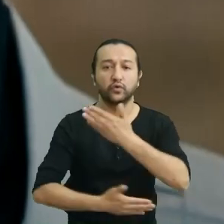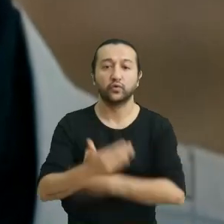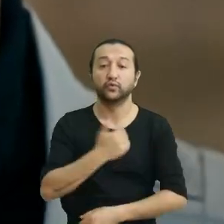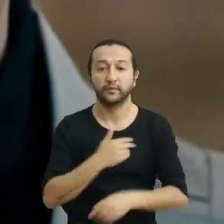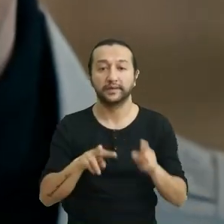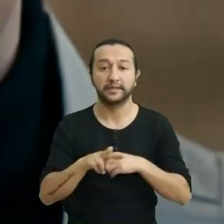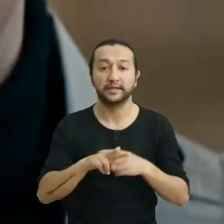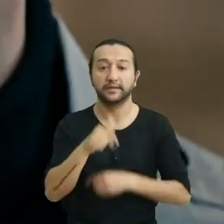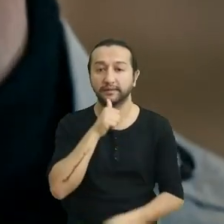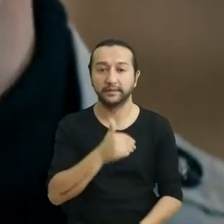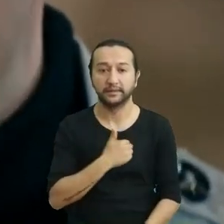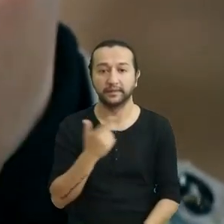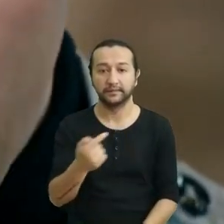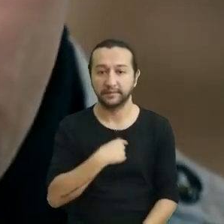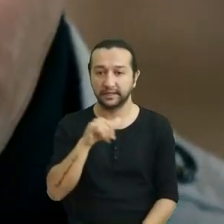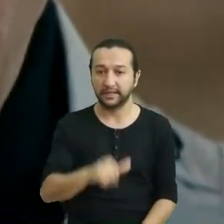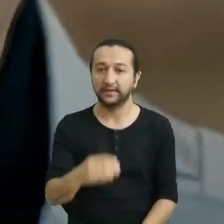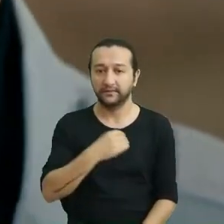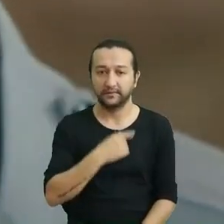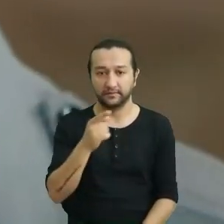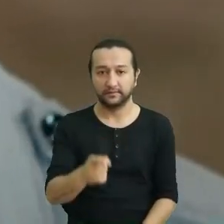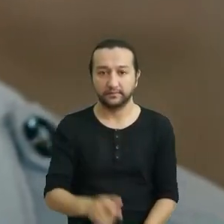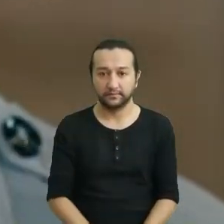Yoruluyorum Yıldıray Bey. Bana da hak verin.